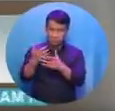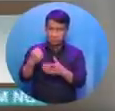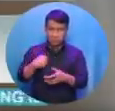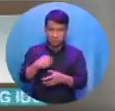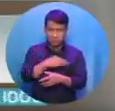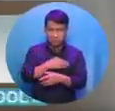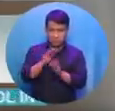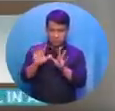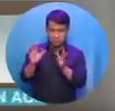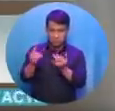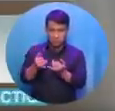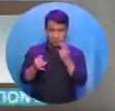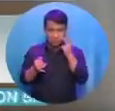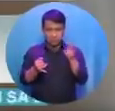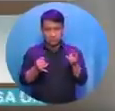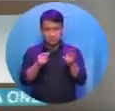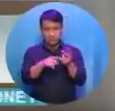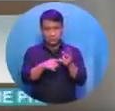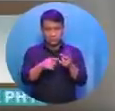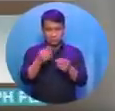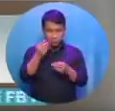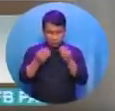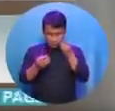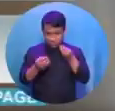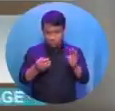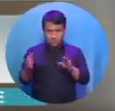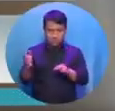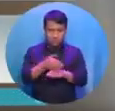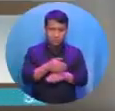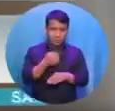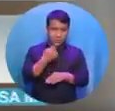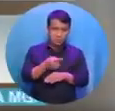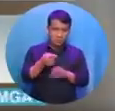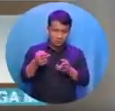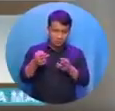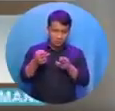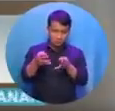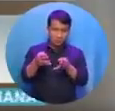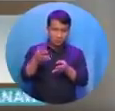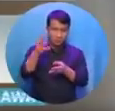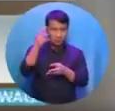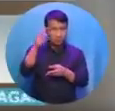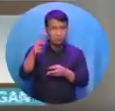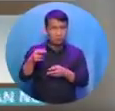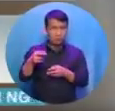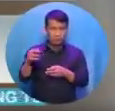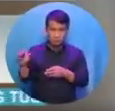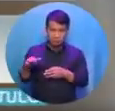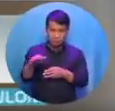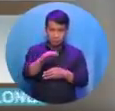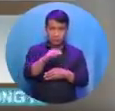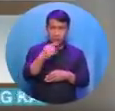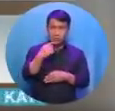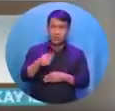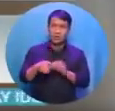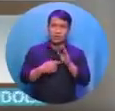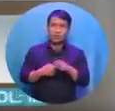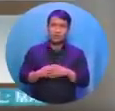po, nakita ko po sila, yung papauwi na po ako, nakita ko po sila sa highway na po, hindi ko alam kung removing po sila.